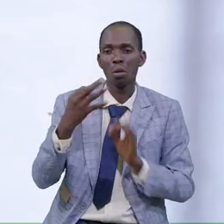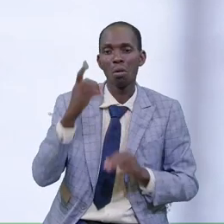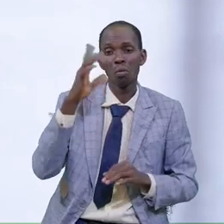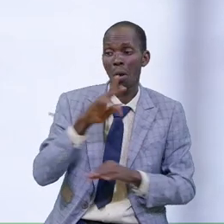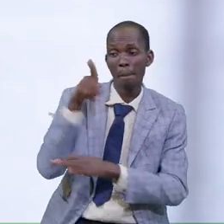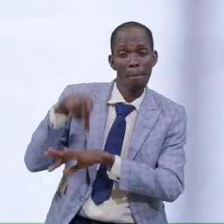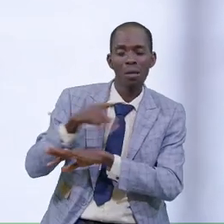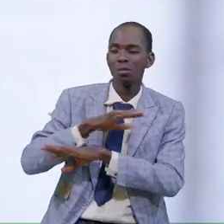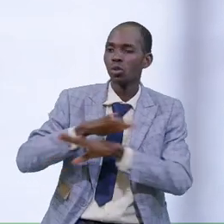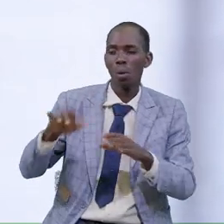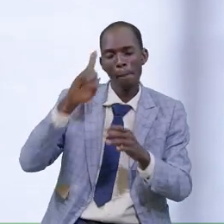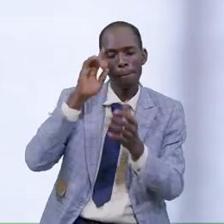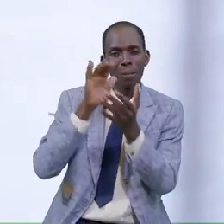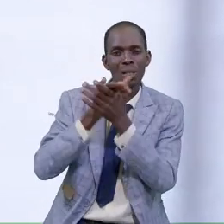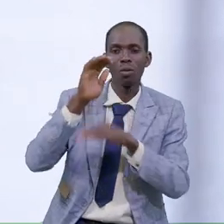ciel pour nous changer.